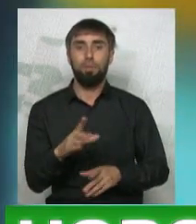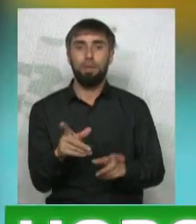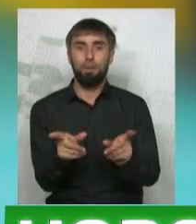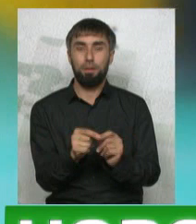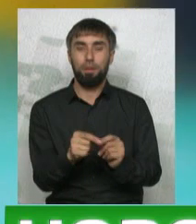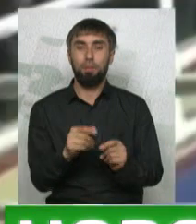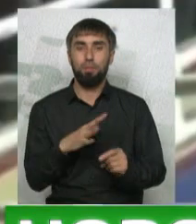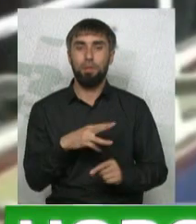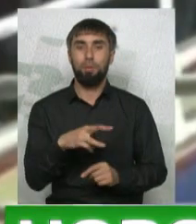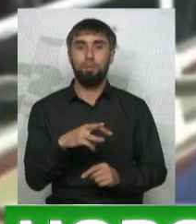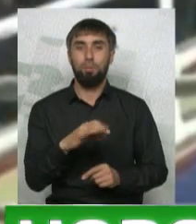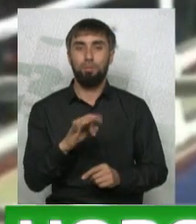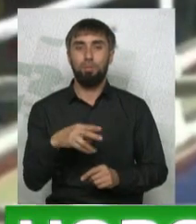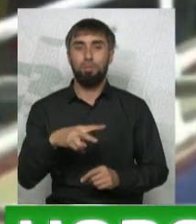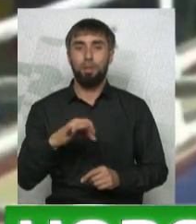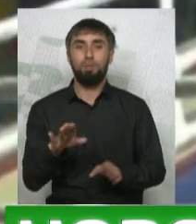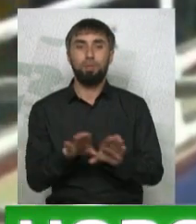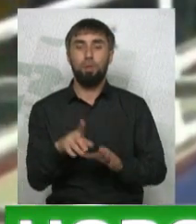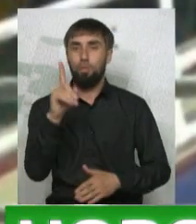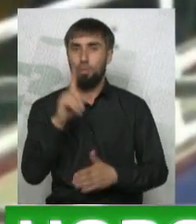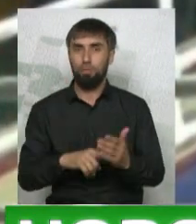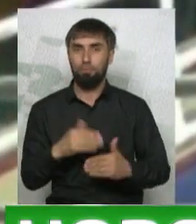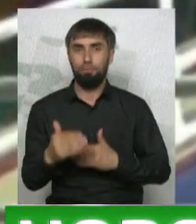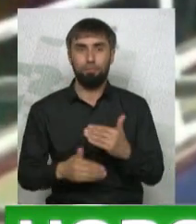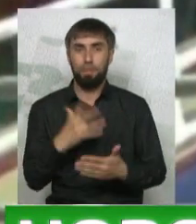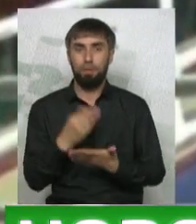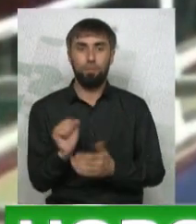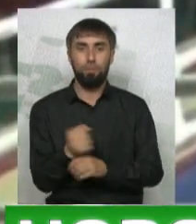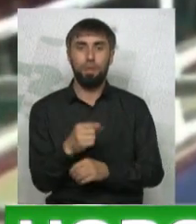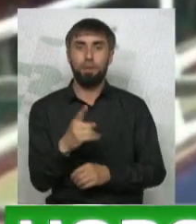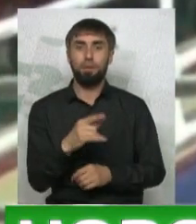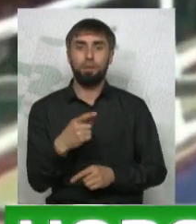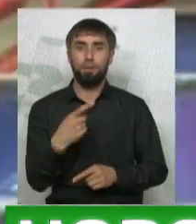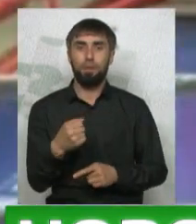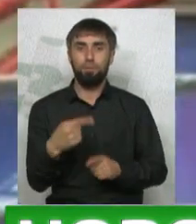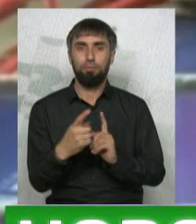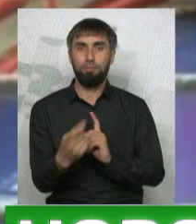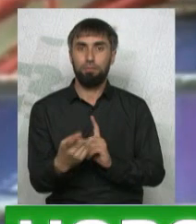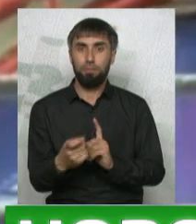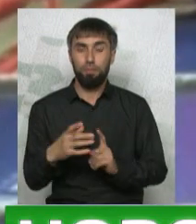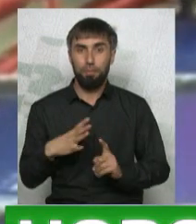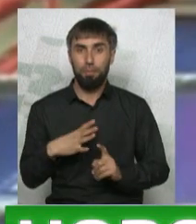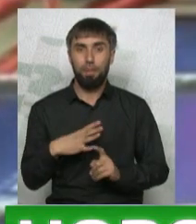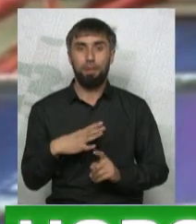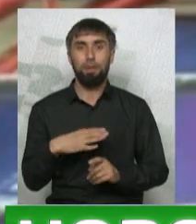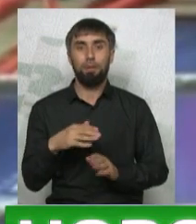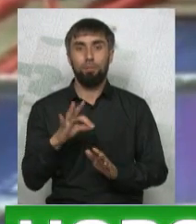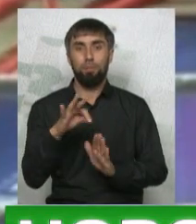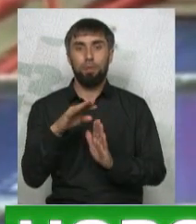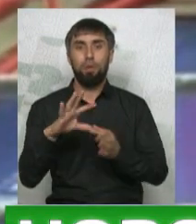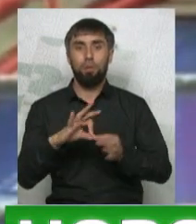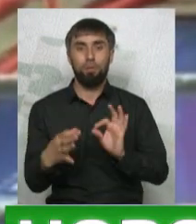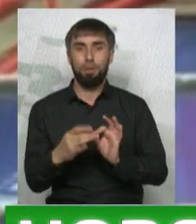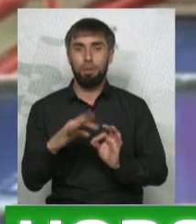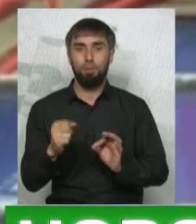ринге сражался Мавсар Плиев, который также уверенно шел к своей победе, один за другим сбрасывая вниз конкурентов в таблице по олимпийской